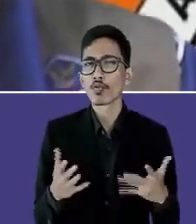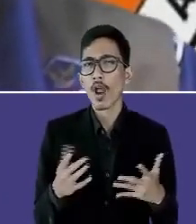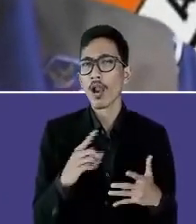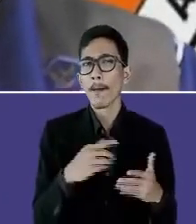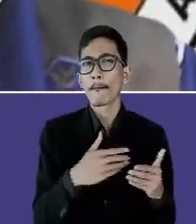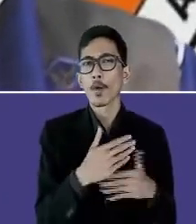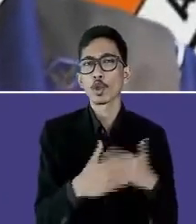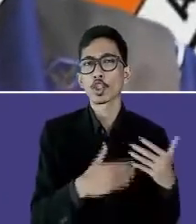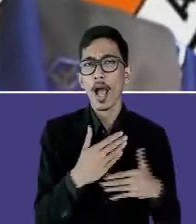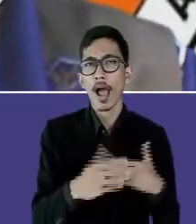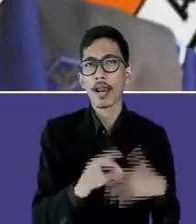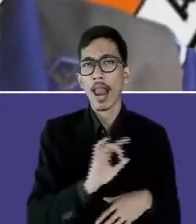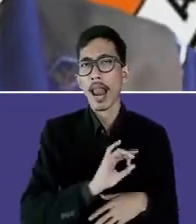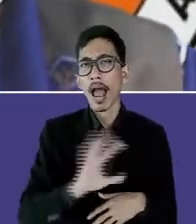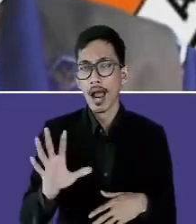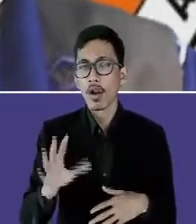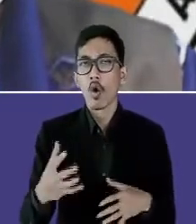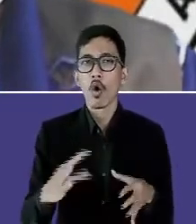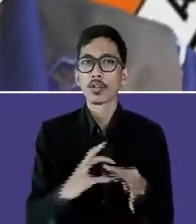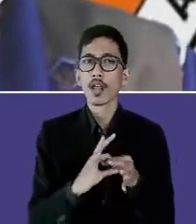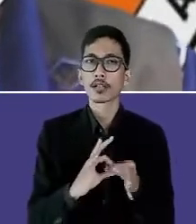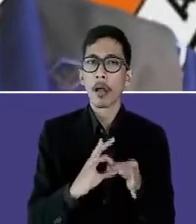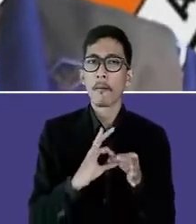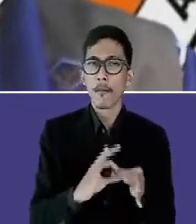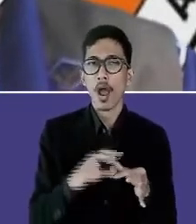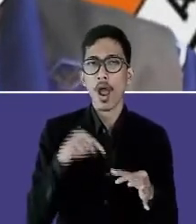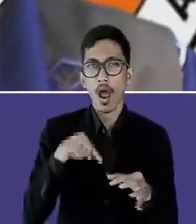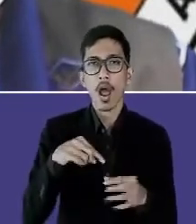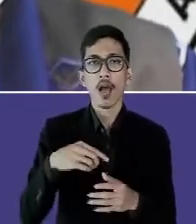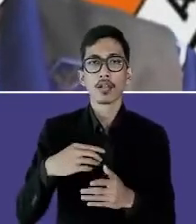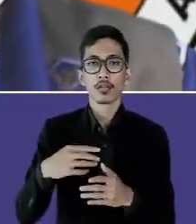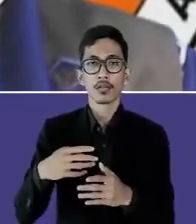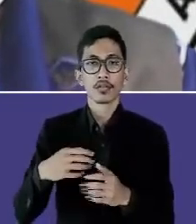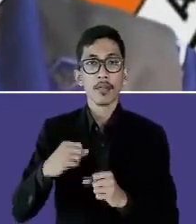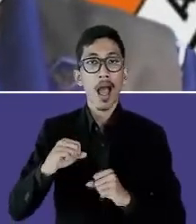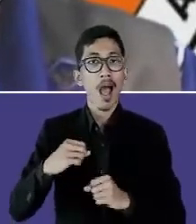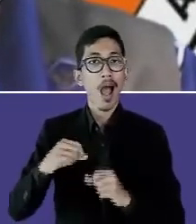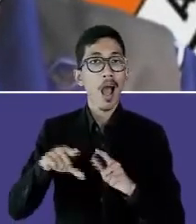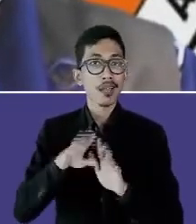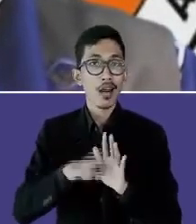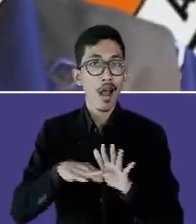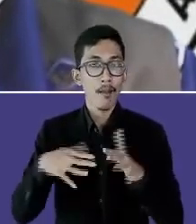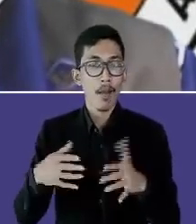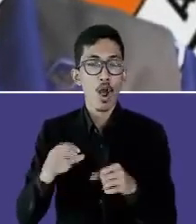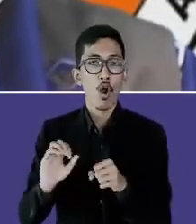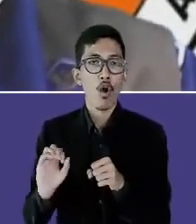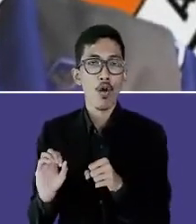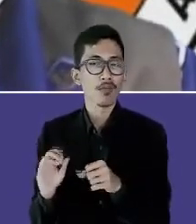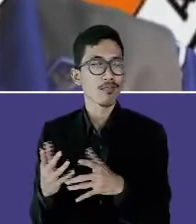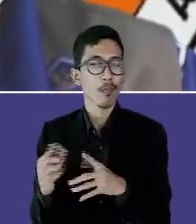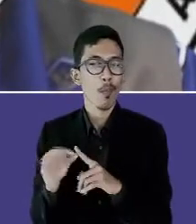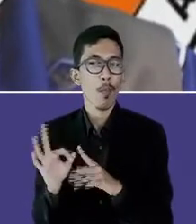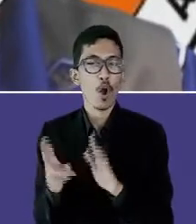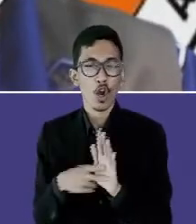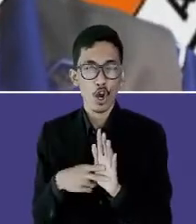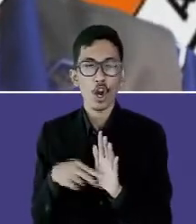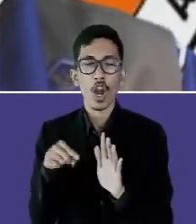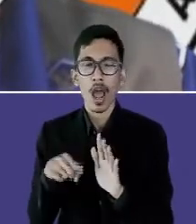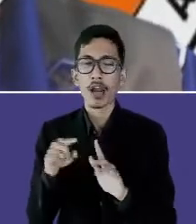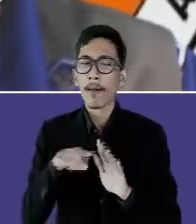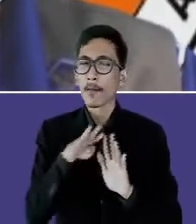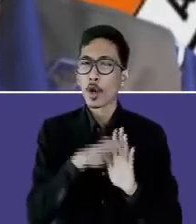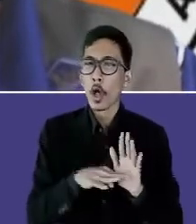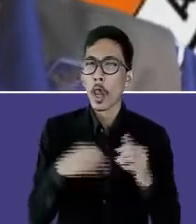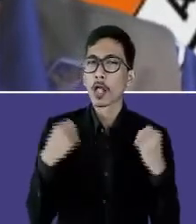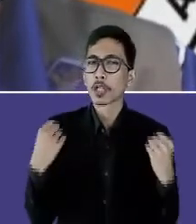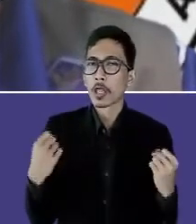instansi-instansi yang berwenang lainnya, tentu saja dalam konteks pelaksanaan PON ini dan pencegahan COVID-19 itu sendiri, Pak Alpius. Nah, saya